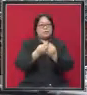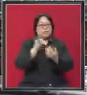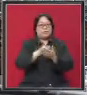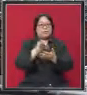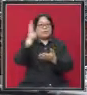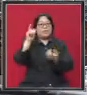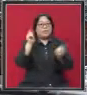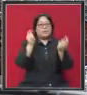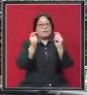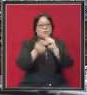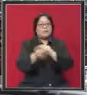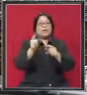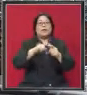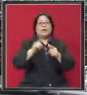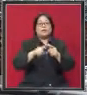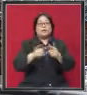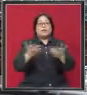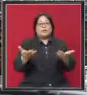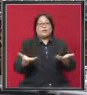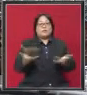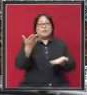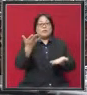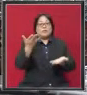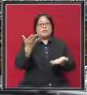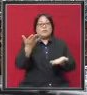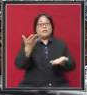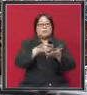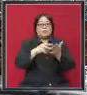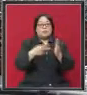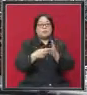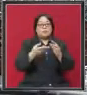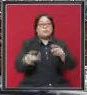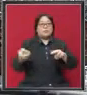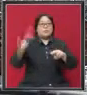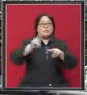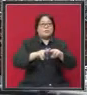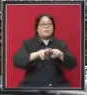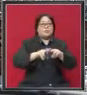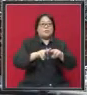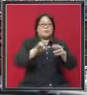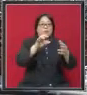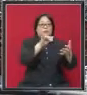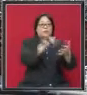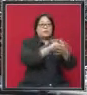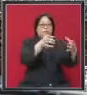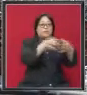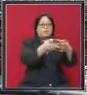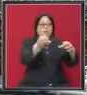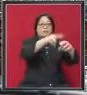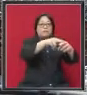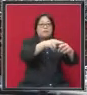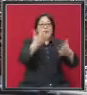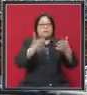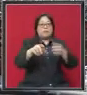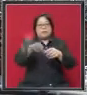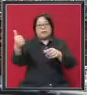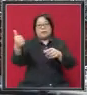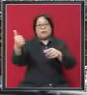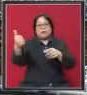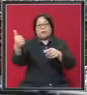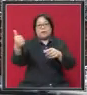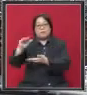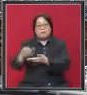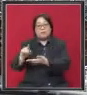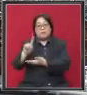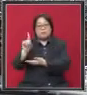dipinda ataupun adakah ianya juga bermaksud tambahan di satu tempat itu bermakna ada pengurangan di